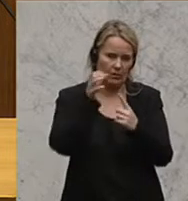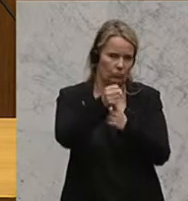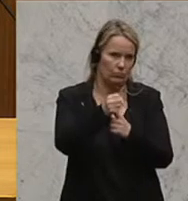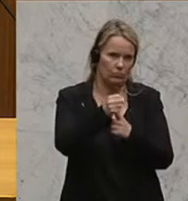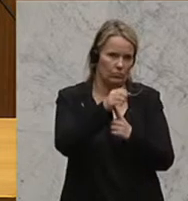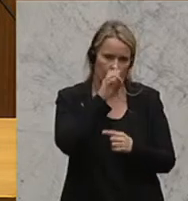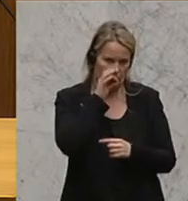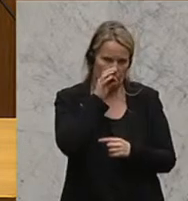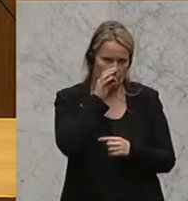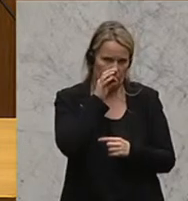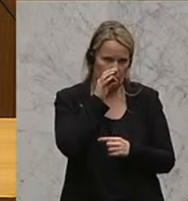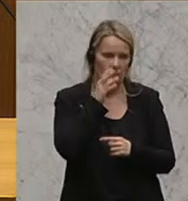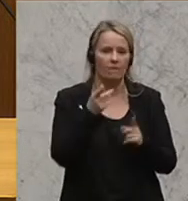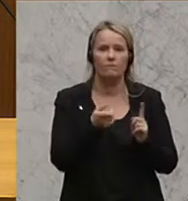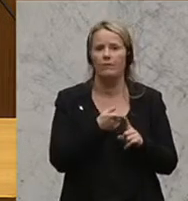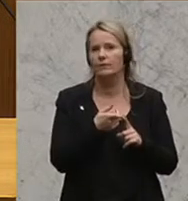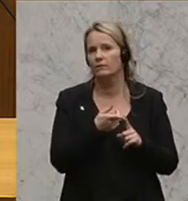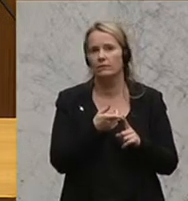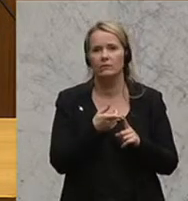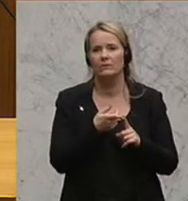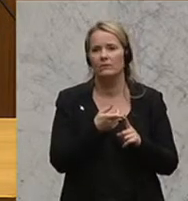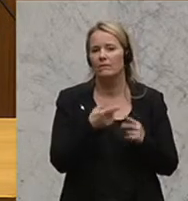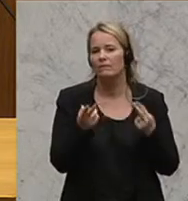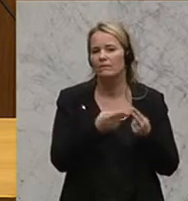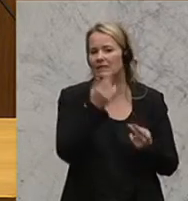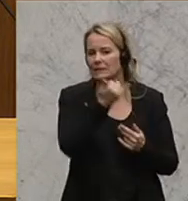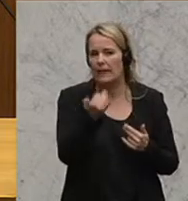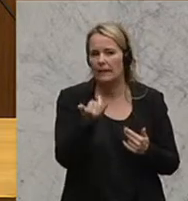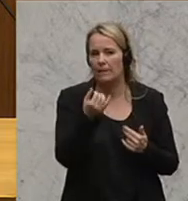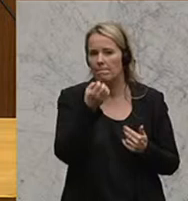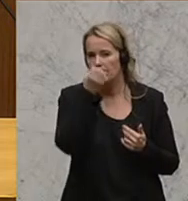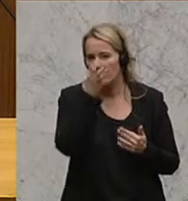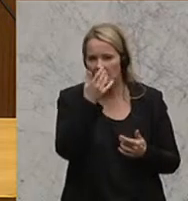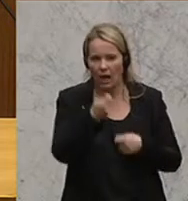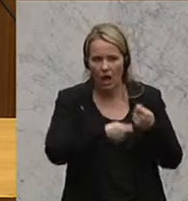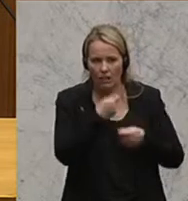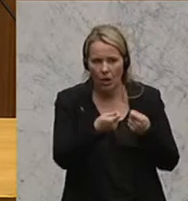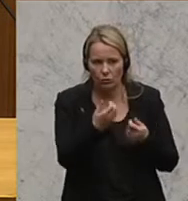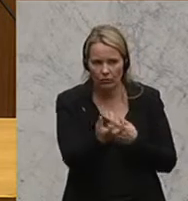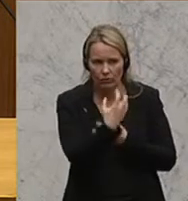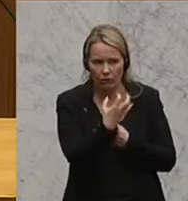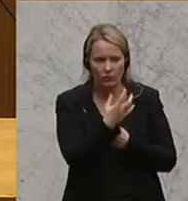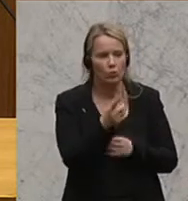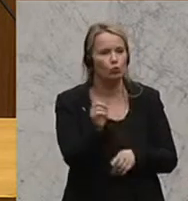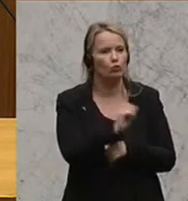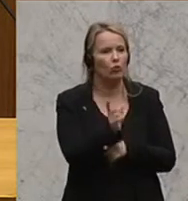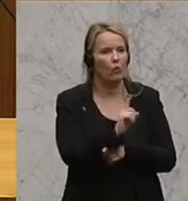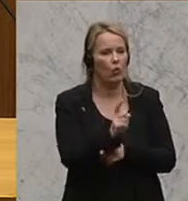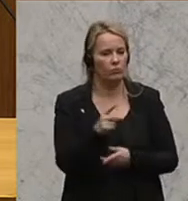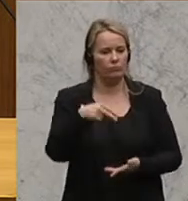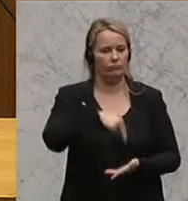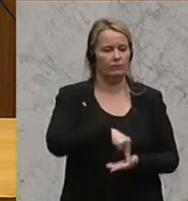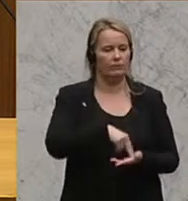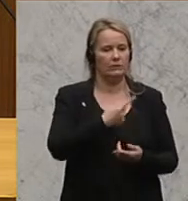man bei fast jedem Misshandlungsvorwurf, der auftaucht, sich reflexartig hinstellt